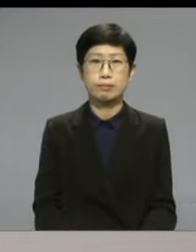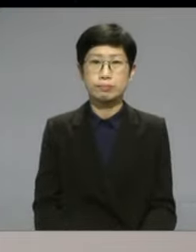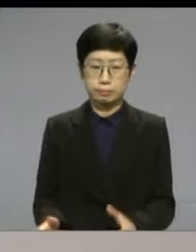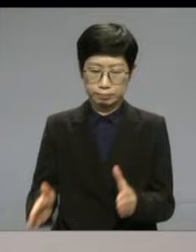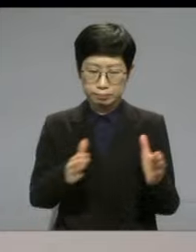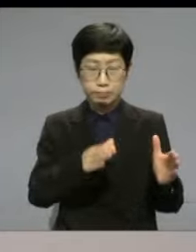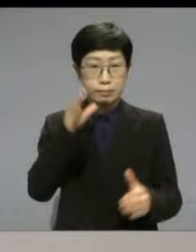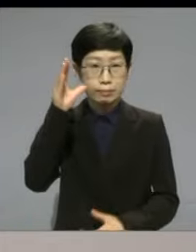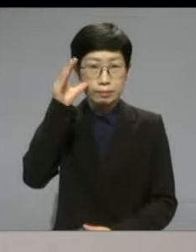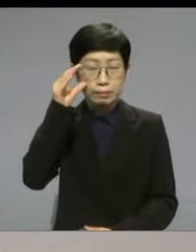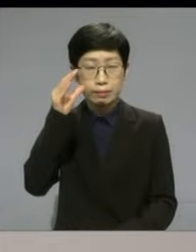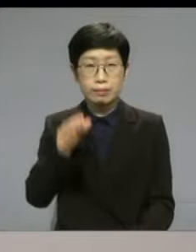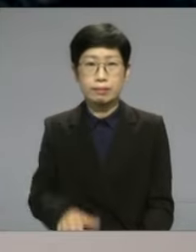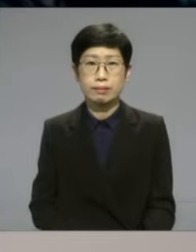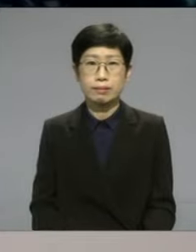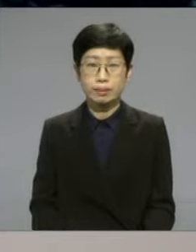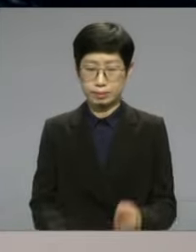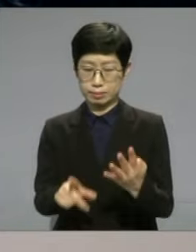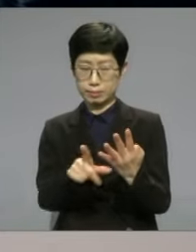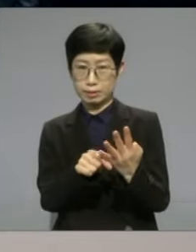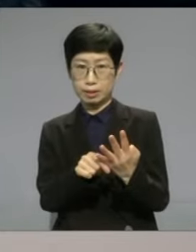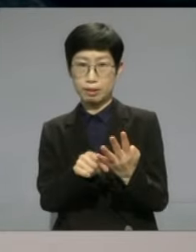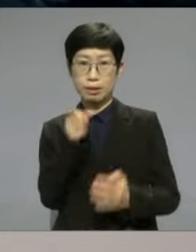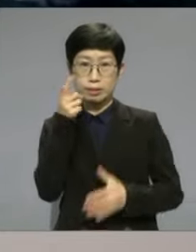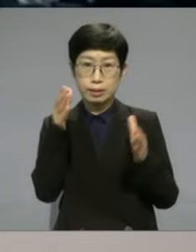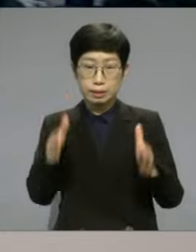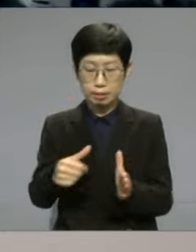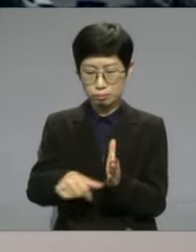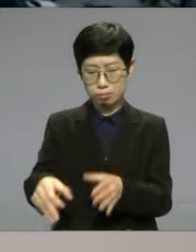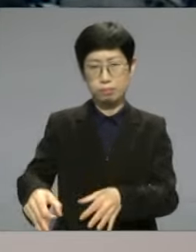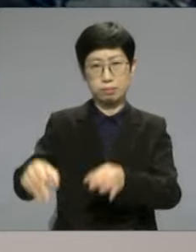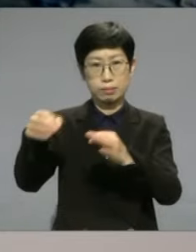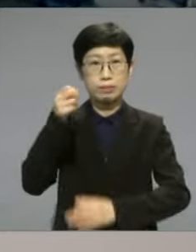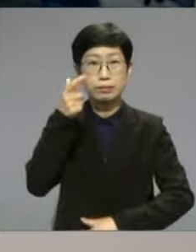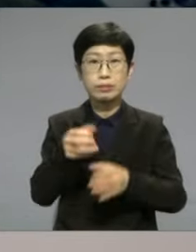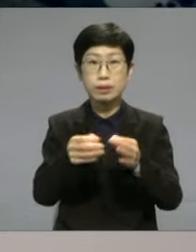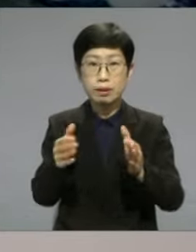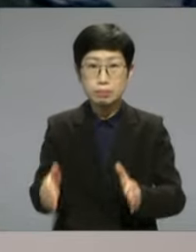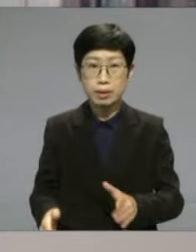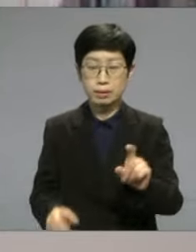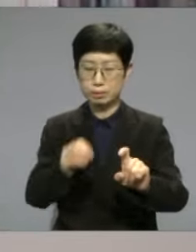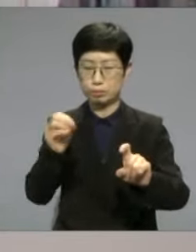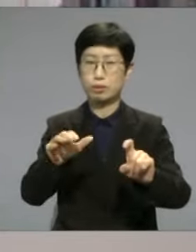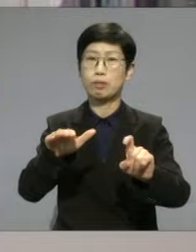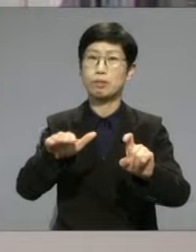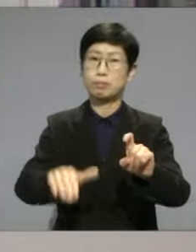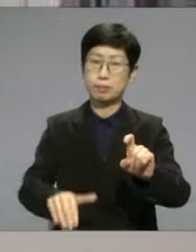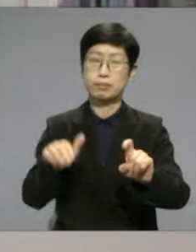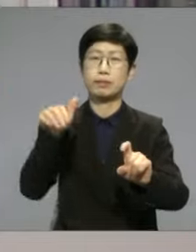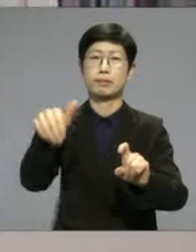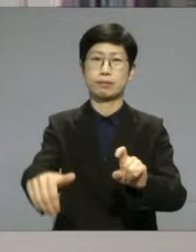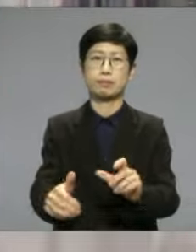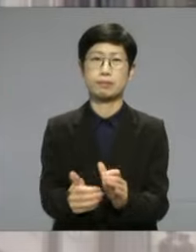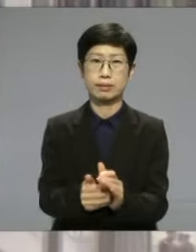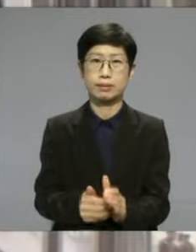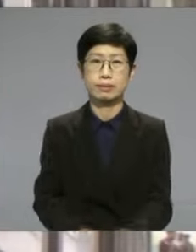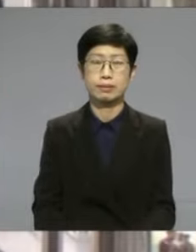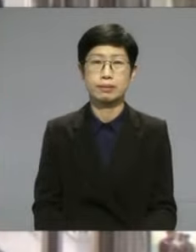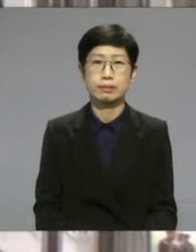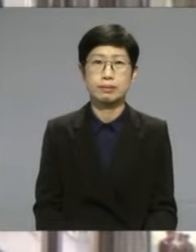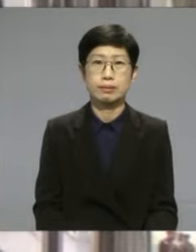아르헨티나 아르헨티나의 4월 월관 인플레이션이 6개월 만에 한 자릿수로 급격히 떨어진 것으로